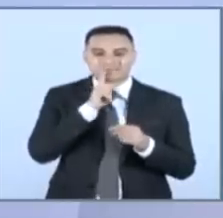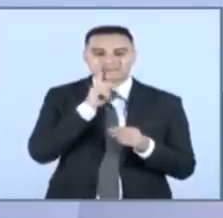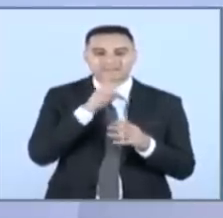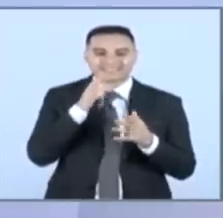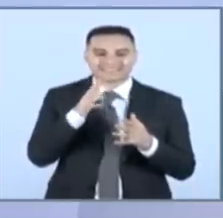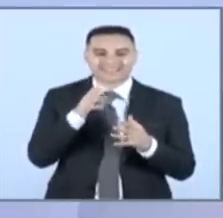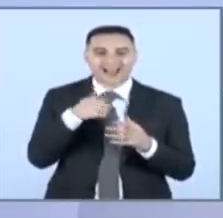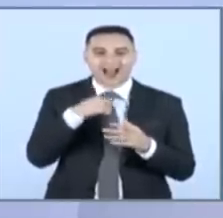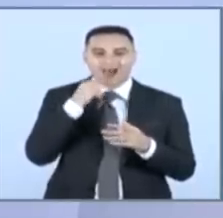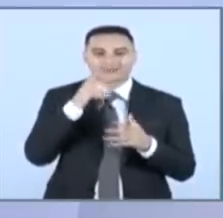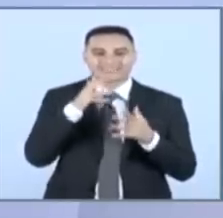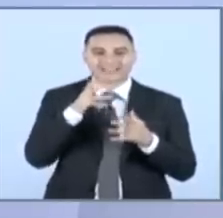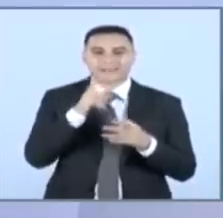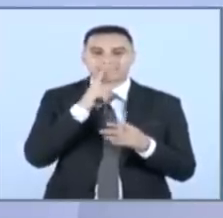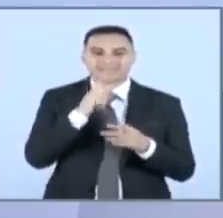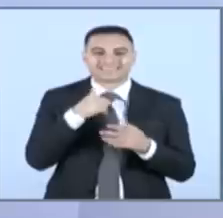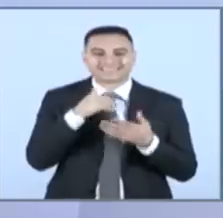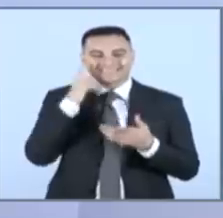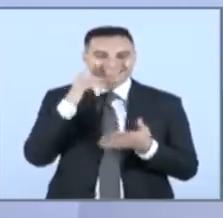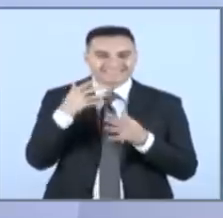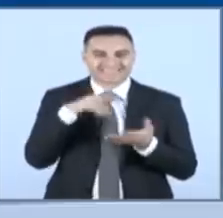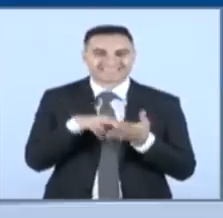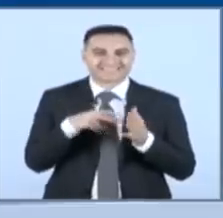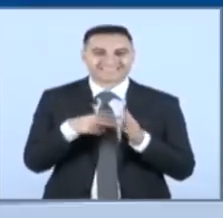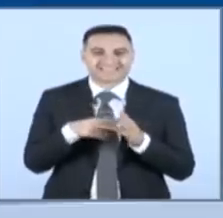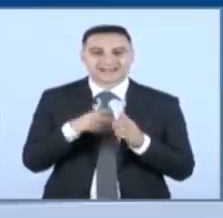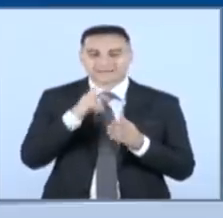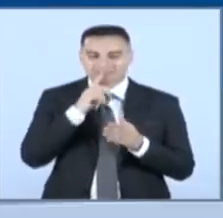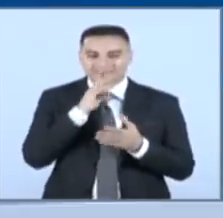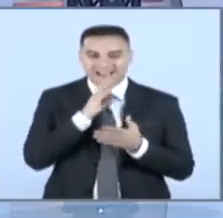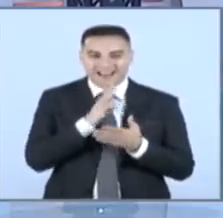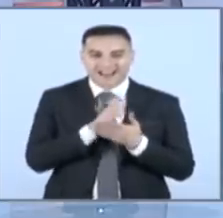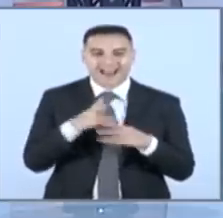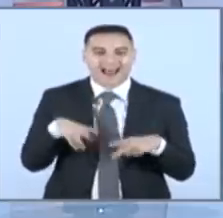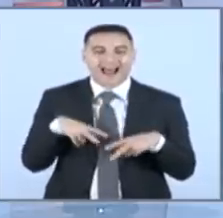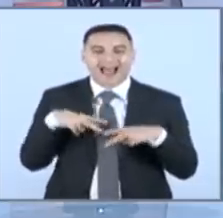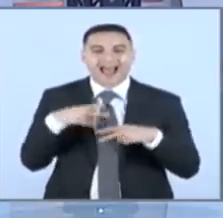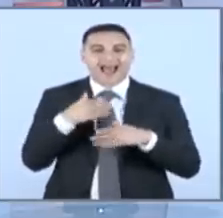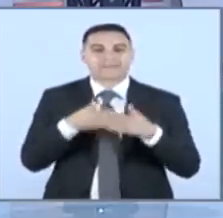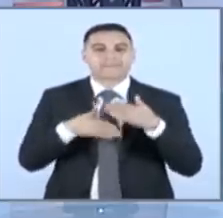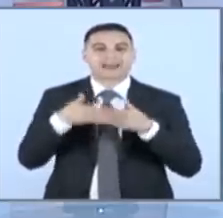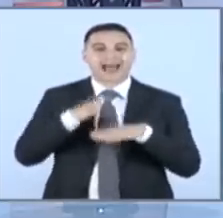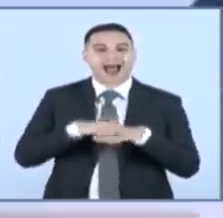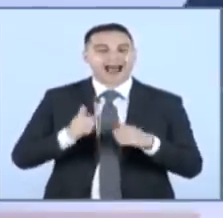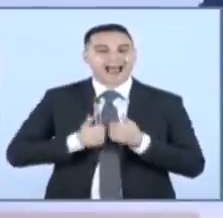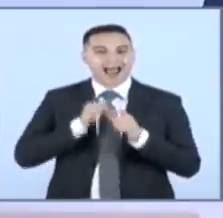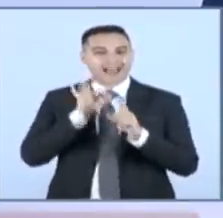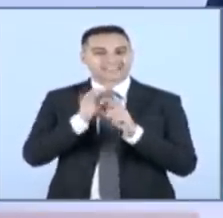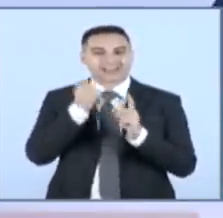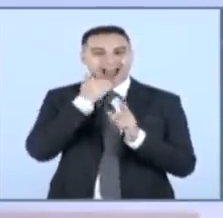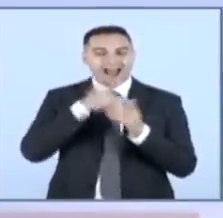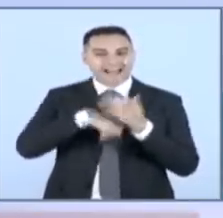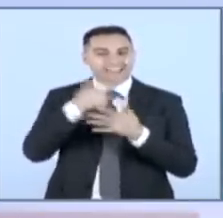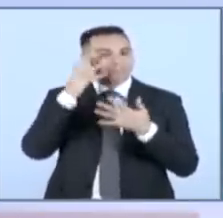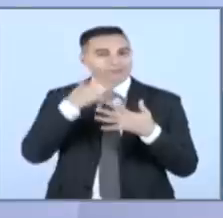الزعيق. انا كنت هقول الزعيق في الاول بعدين ما هي كده مش فارقه كده، بس يعني الحياه بقت مبنيه على الاهلي. الاهلي يكسب